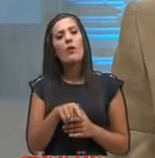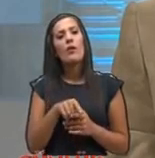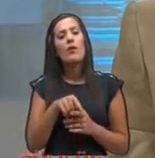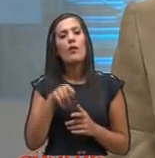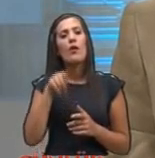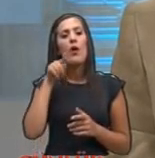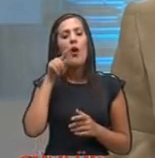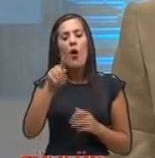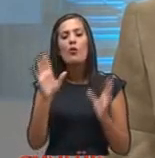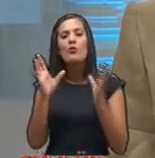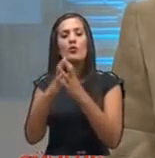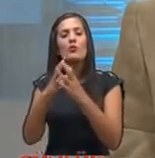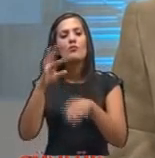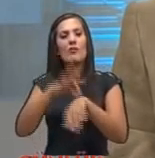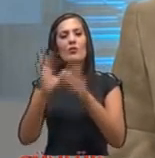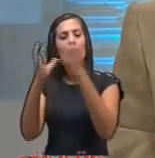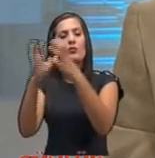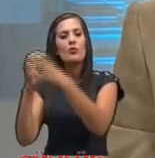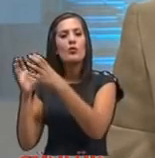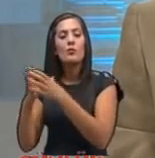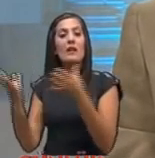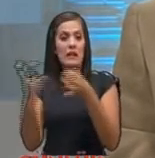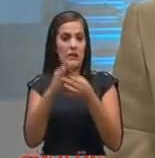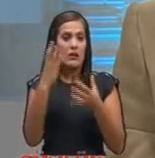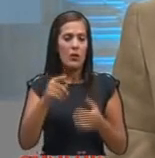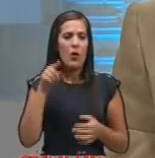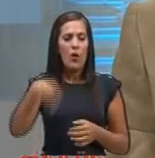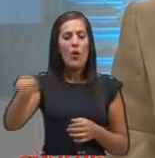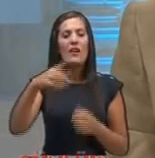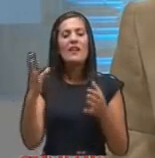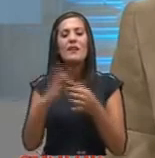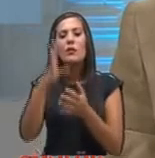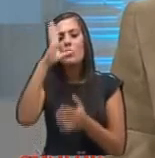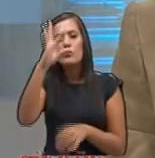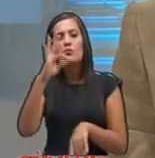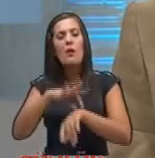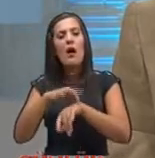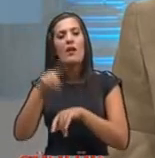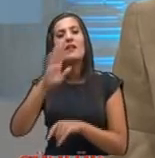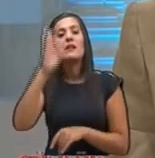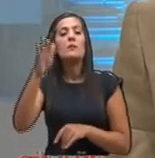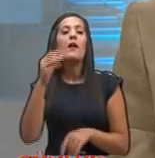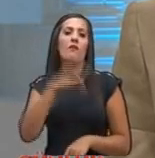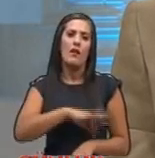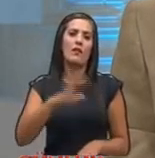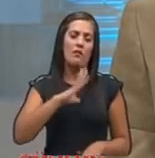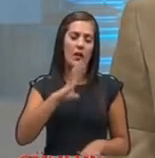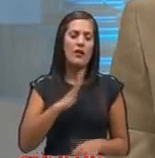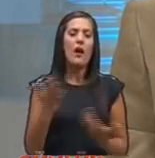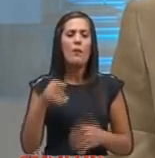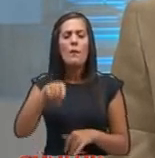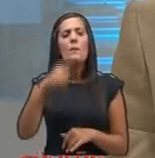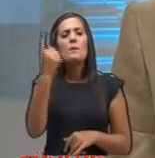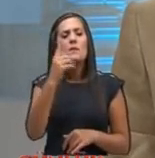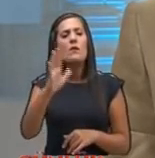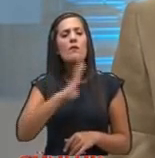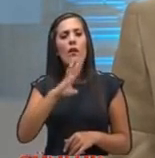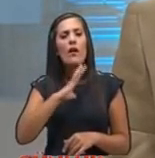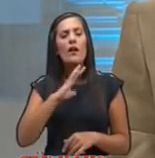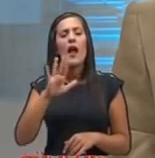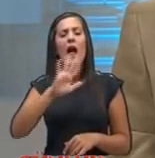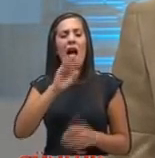o dalları ilgilendiren tür patolojilerse o ilgili uzmanlıklara gitmekte yarar var. Ama bir de şu var, yani